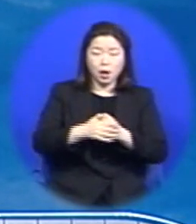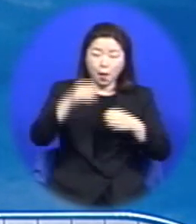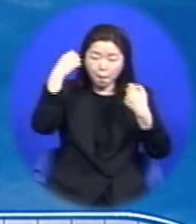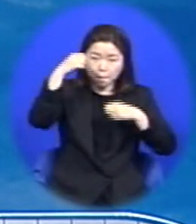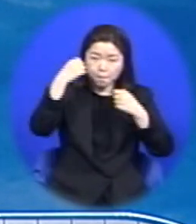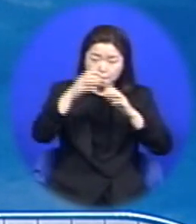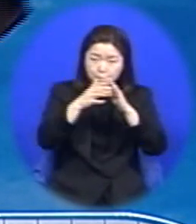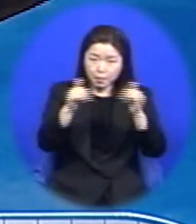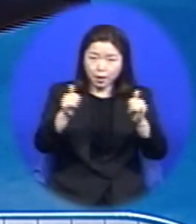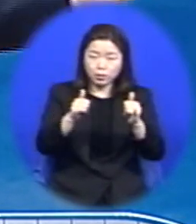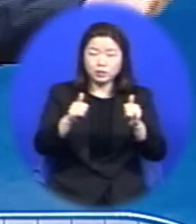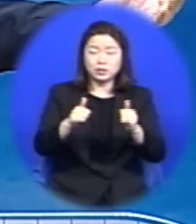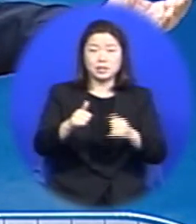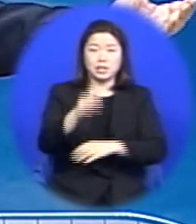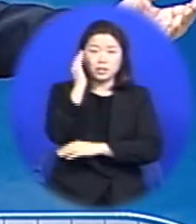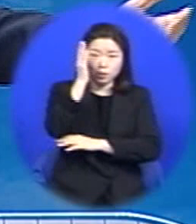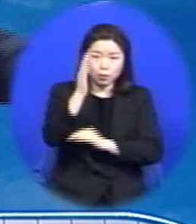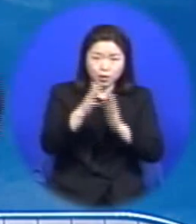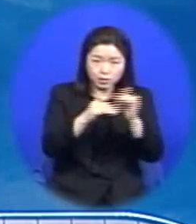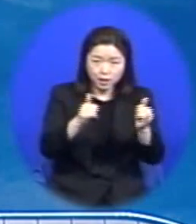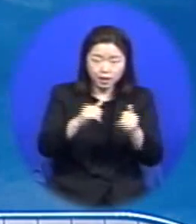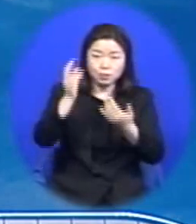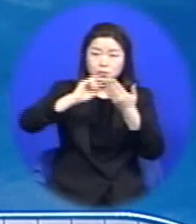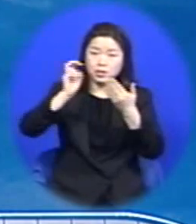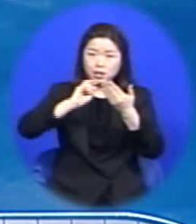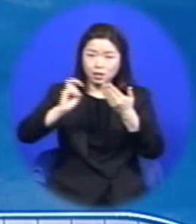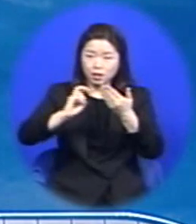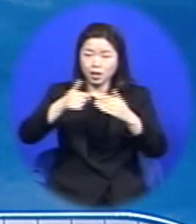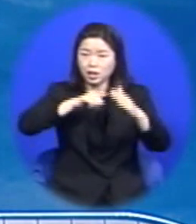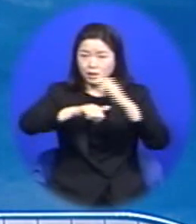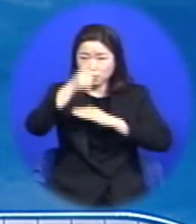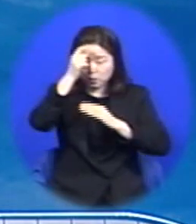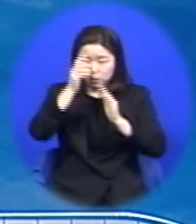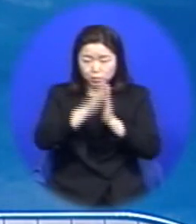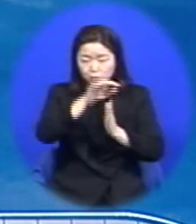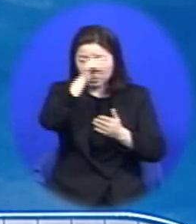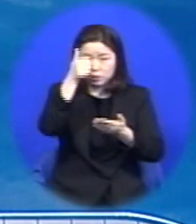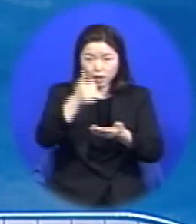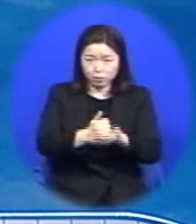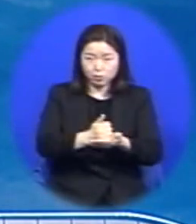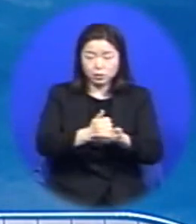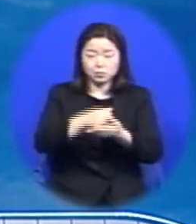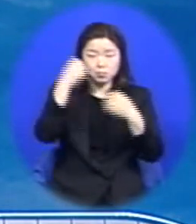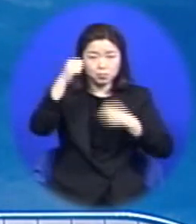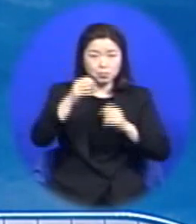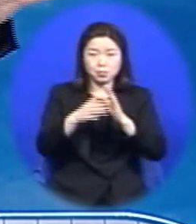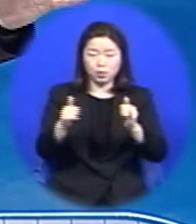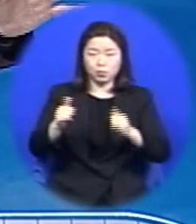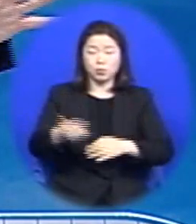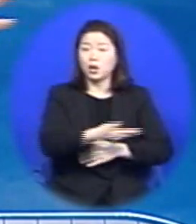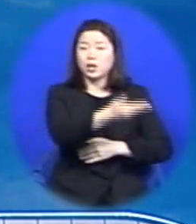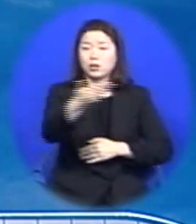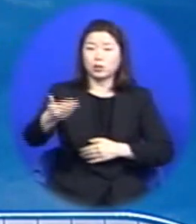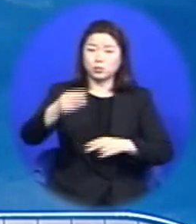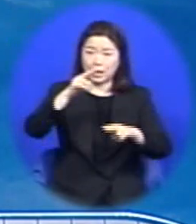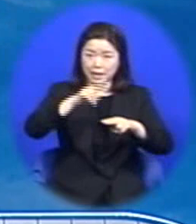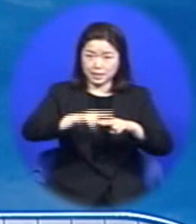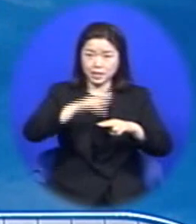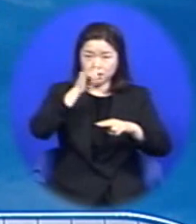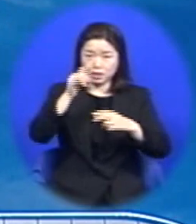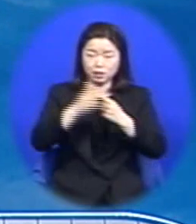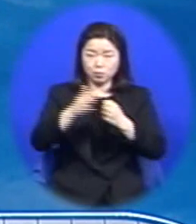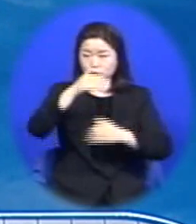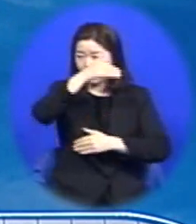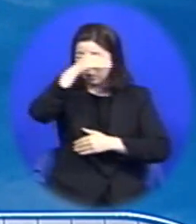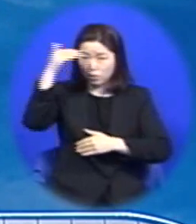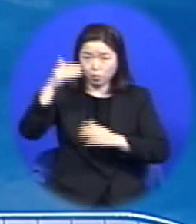배우고 찬양대가 배우고 대표 기도하시는 장로님이 배우고 여러분들은 앉아있으니까